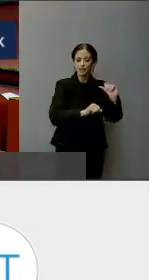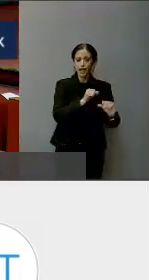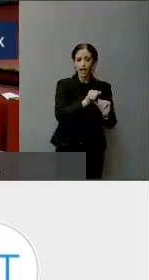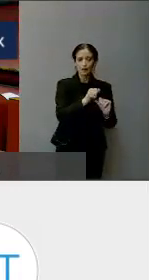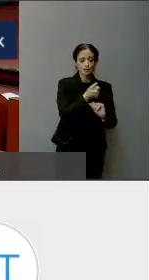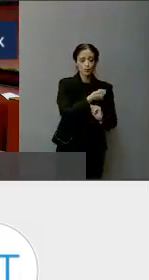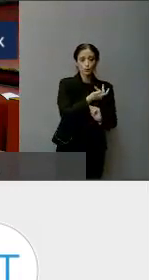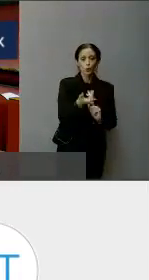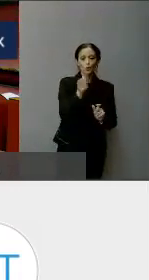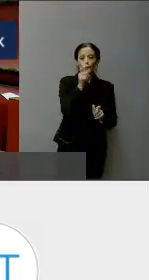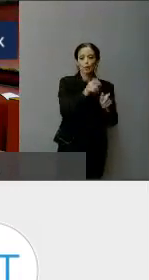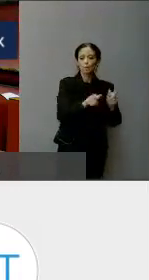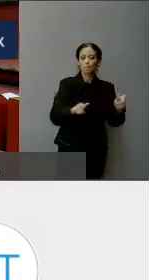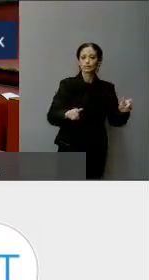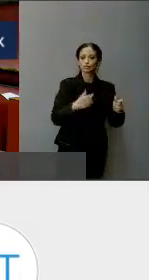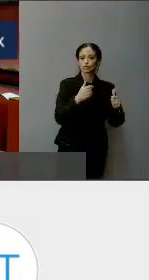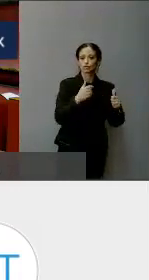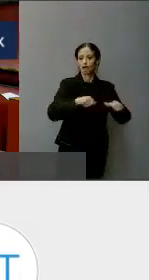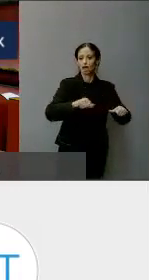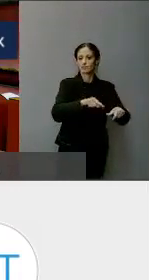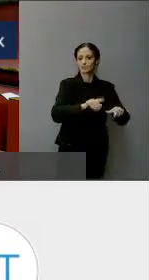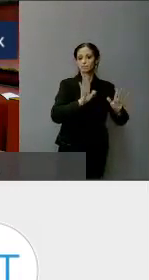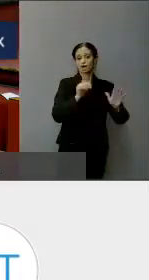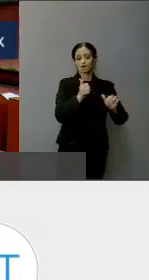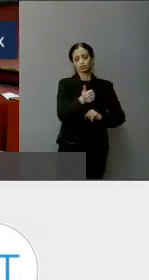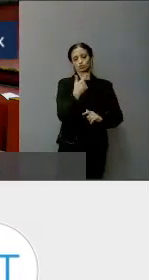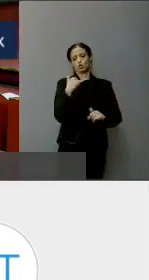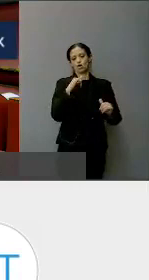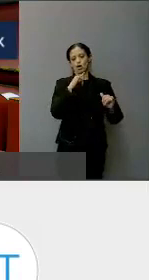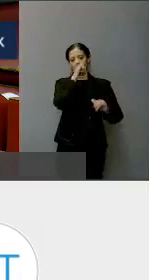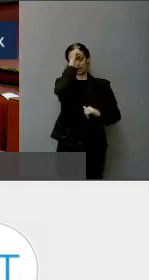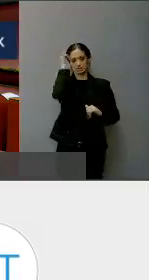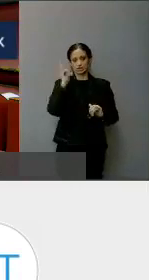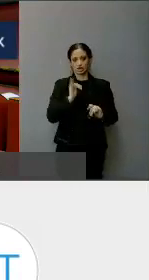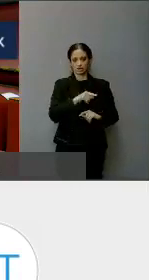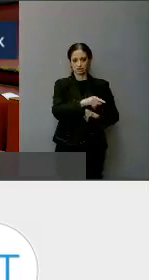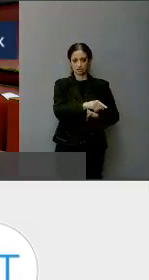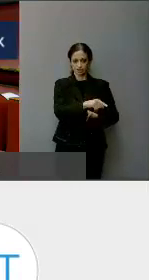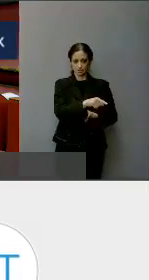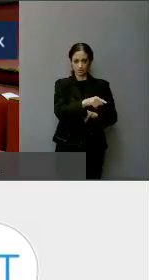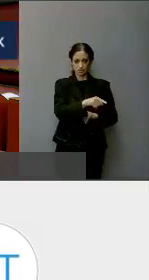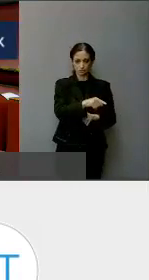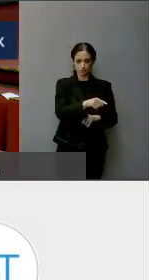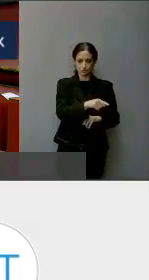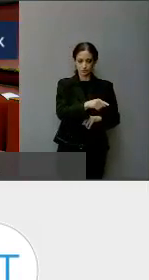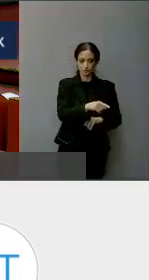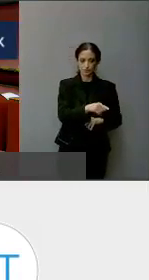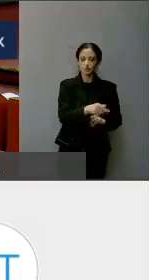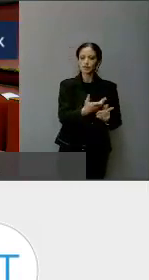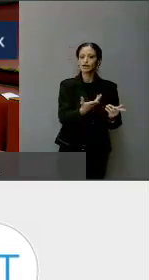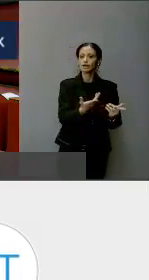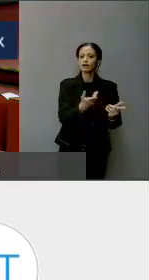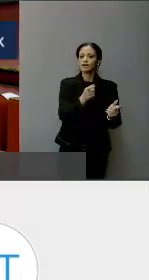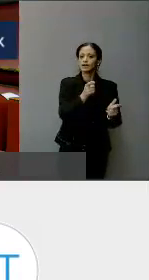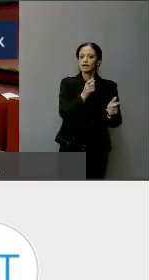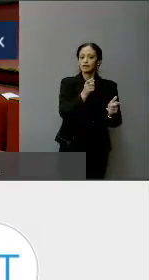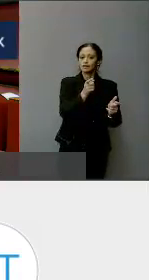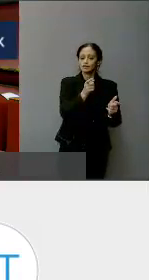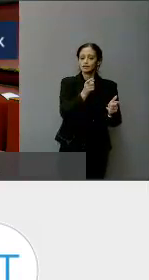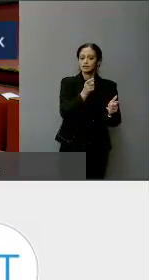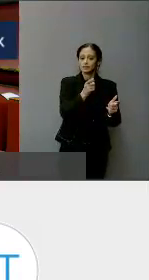persone che la vite ranno ma solo d'estate però una perdita di un presidio umano insostituibile che nessun custode a